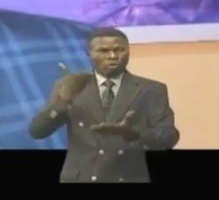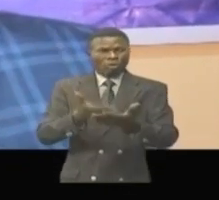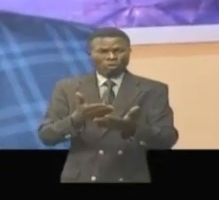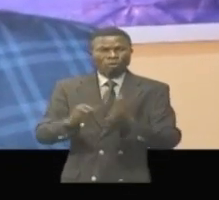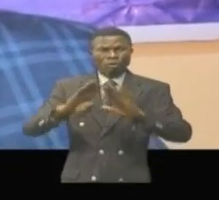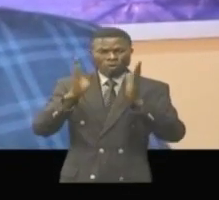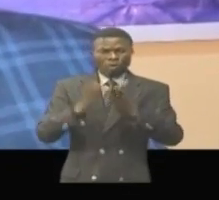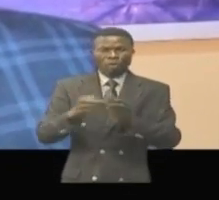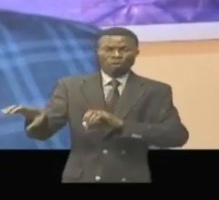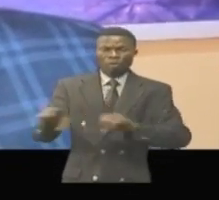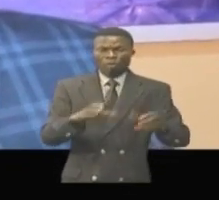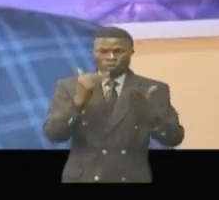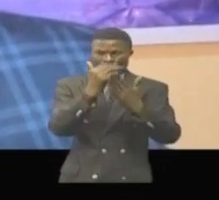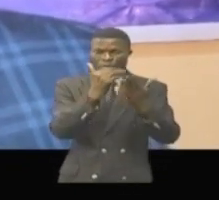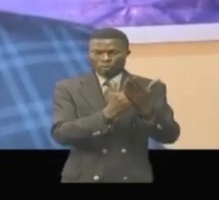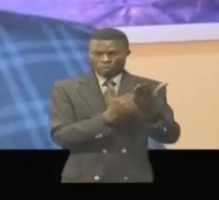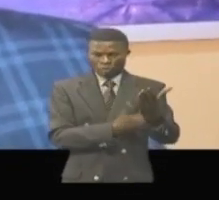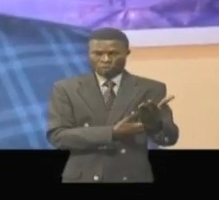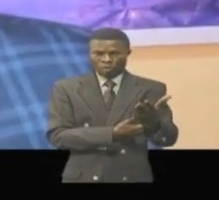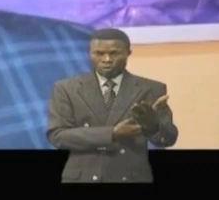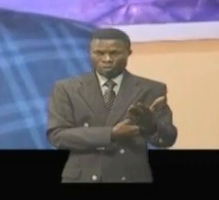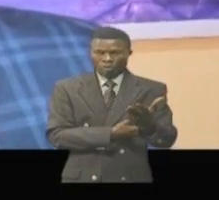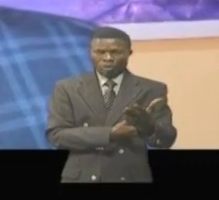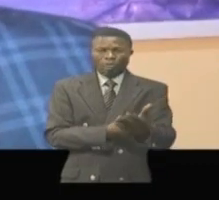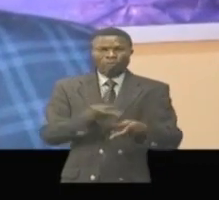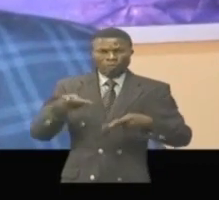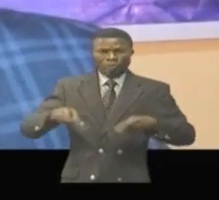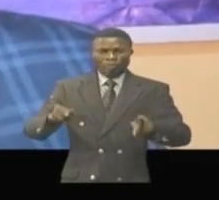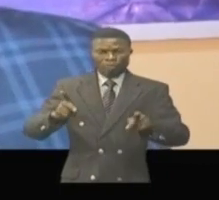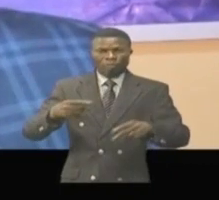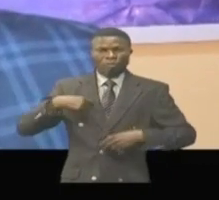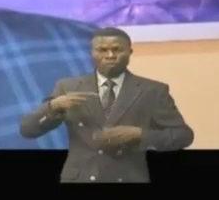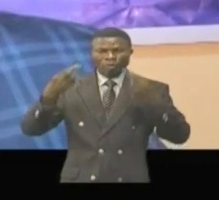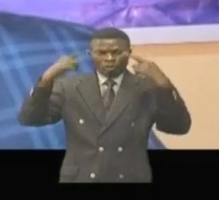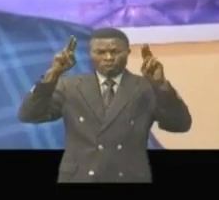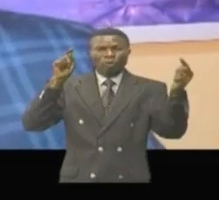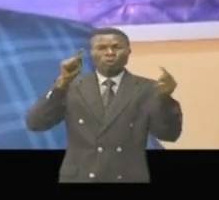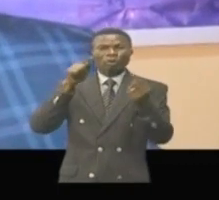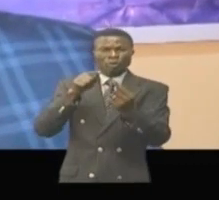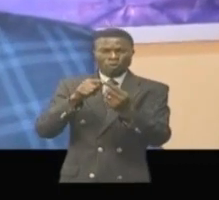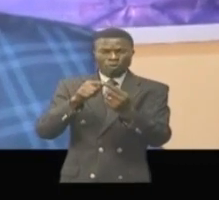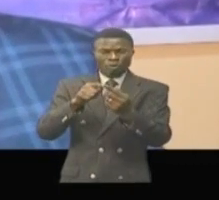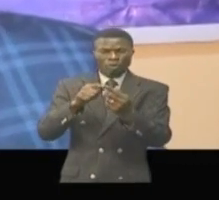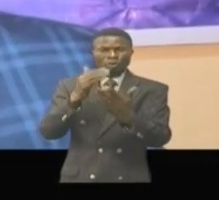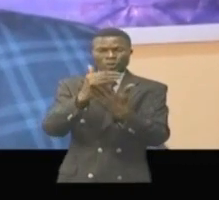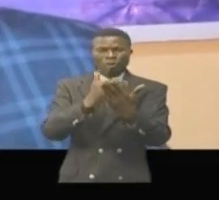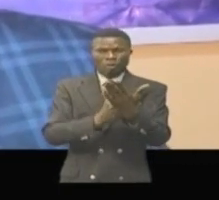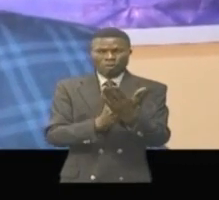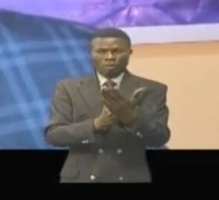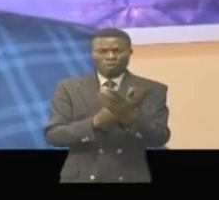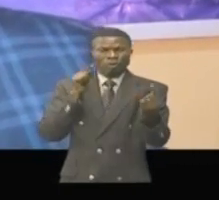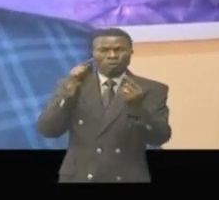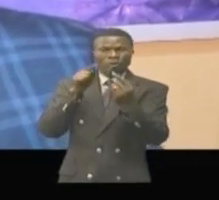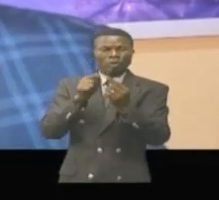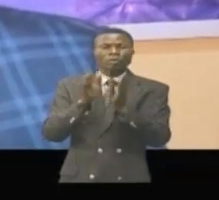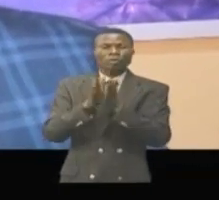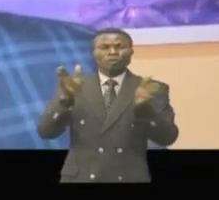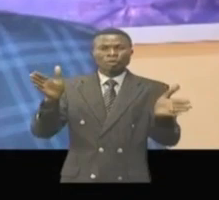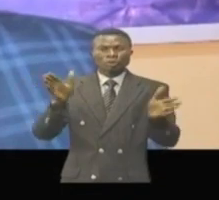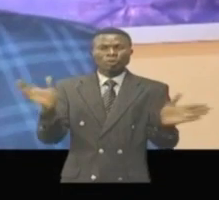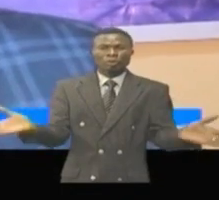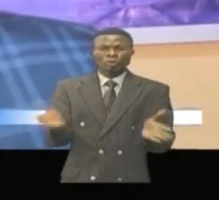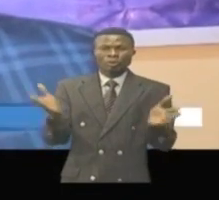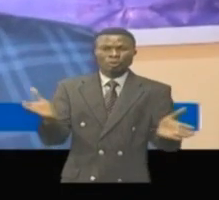ces activités vont nous permettre d'atteindre les objectifs ci-après. Objectif global, renforcer